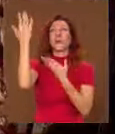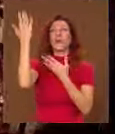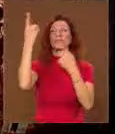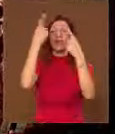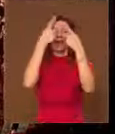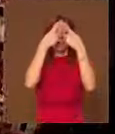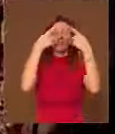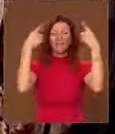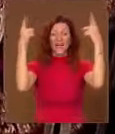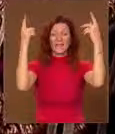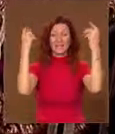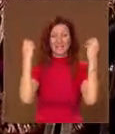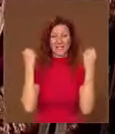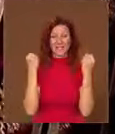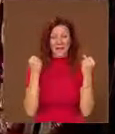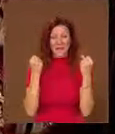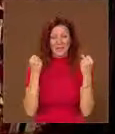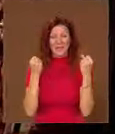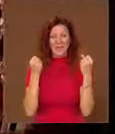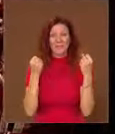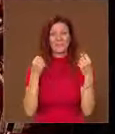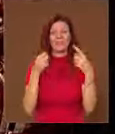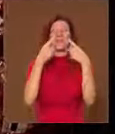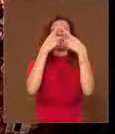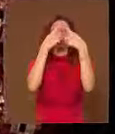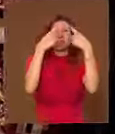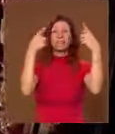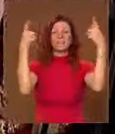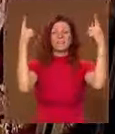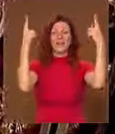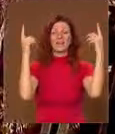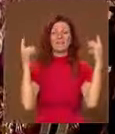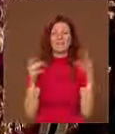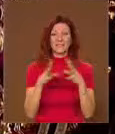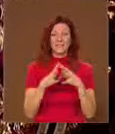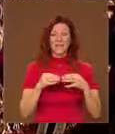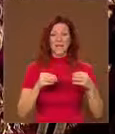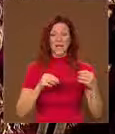А също така и от свещенослужителите в Светия Олтар.